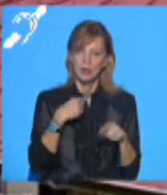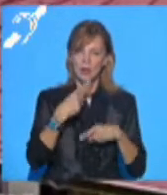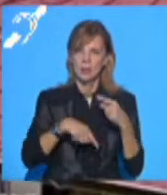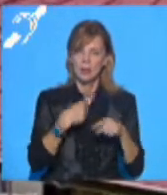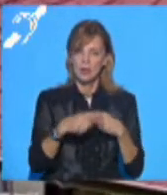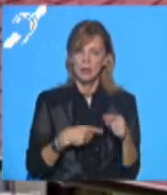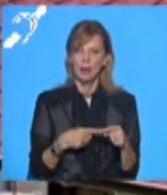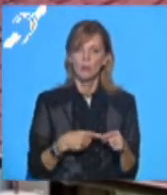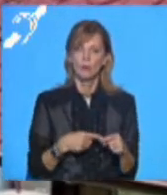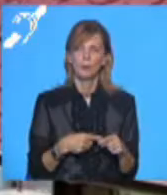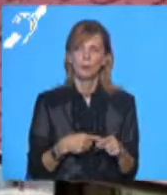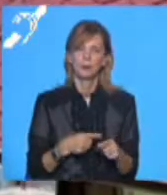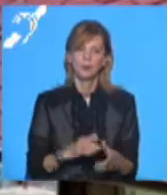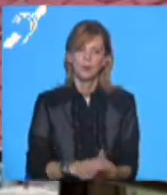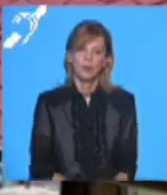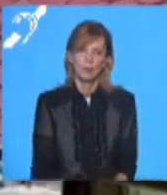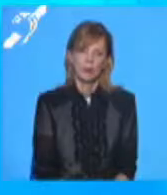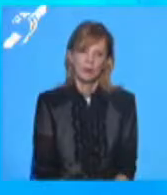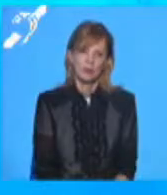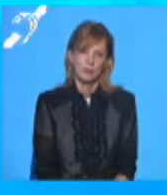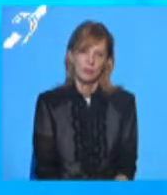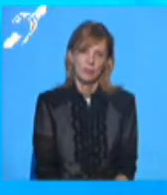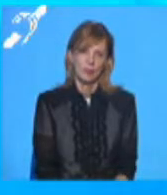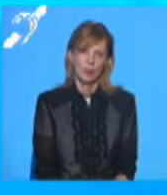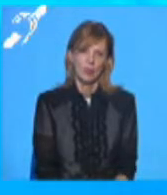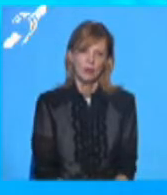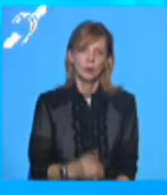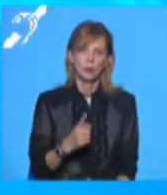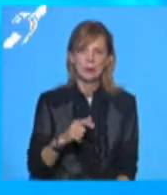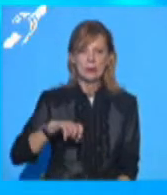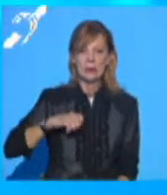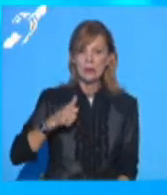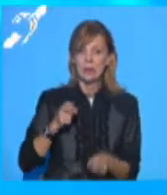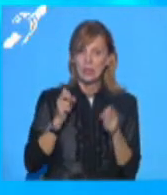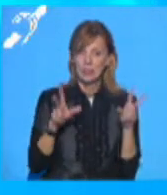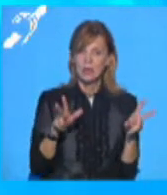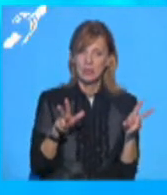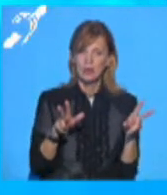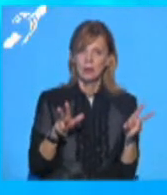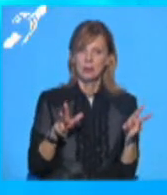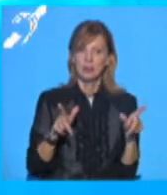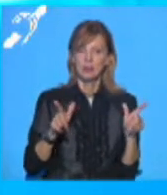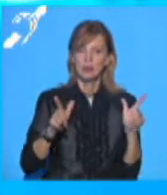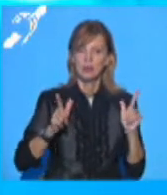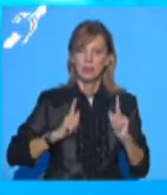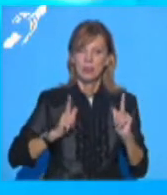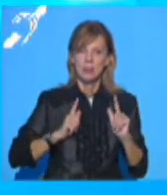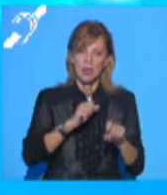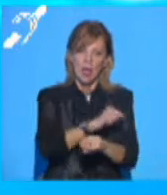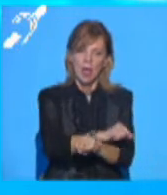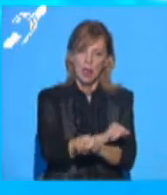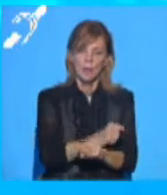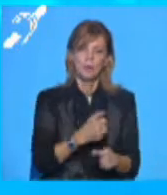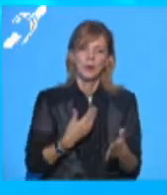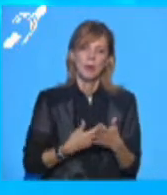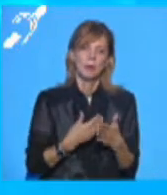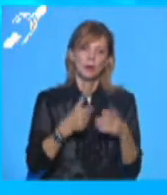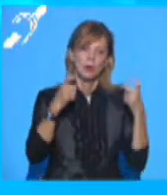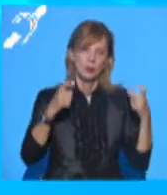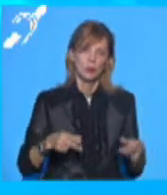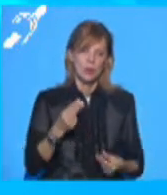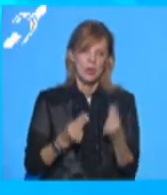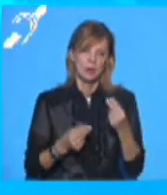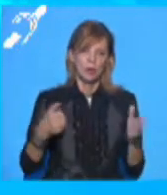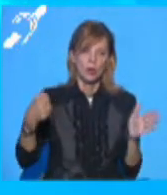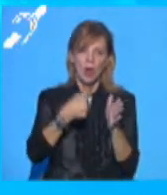de electricitate al construcției. Un tânăr riscă să stea ani mulți după gratii în urma unei agresiuni într-o sală de jocuri din